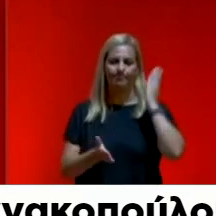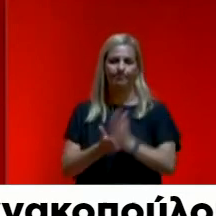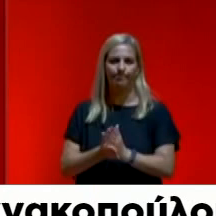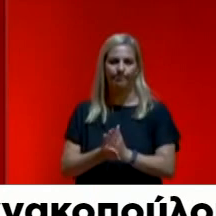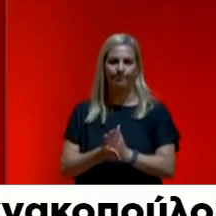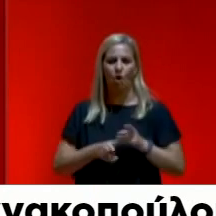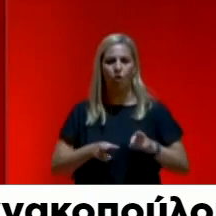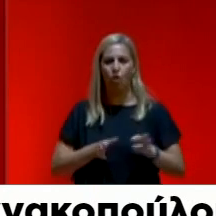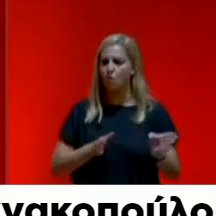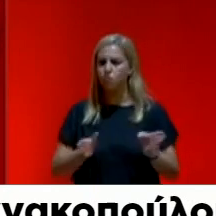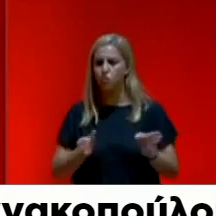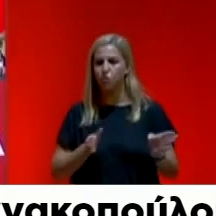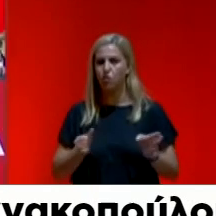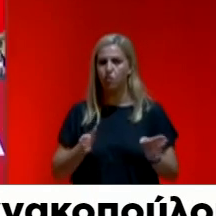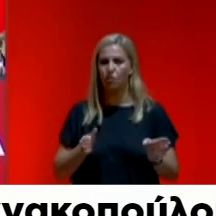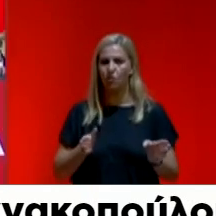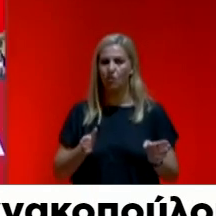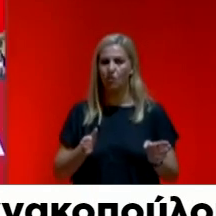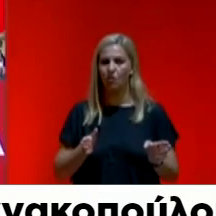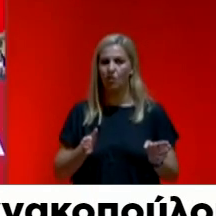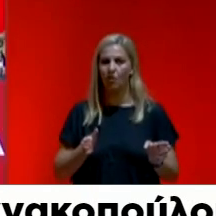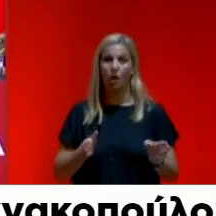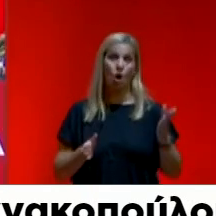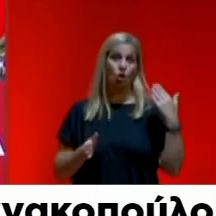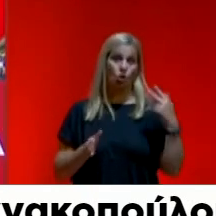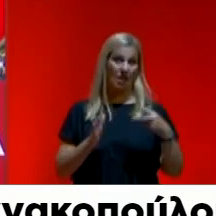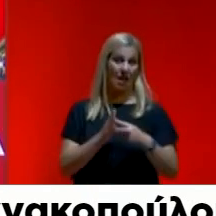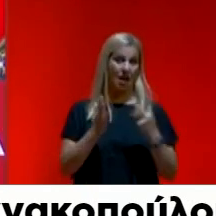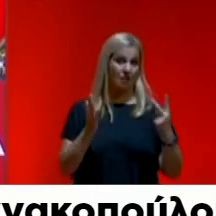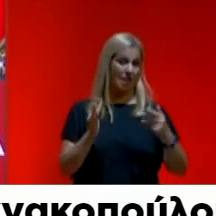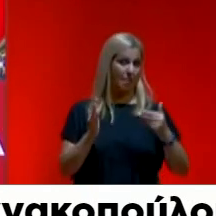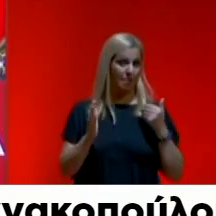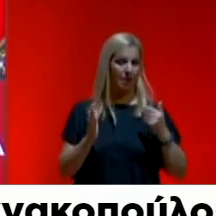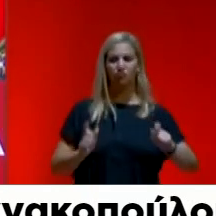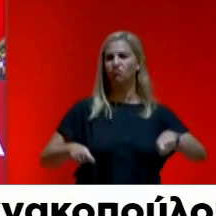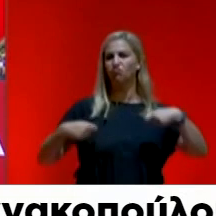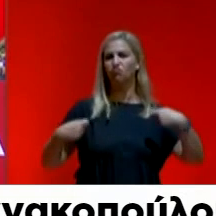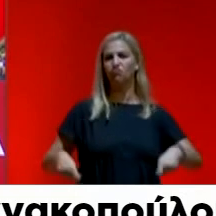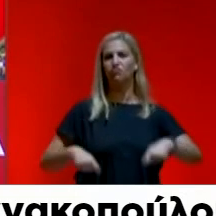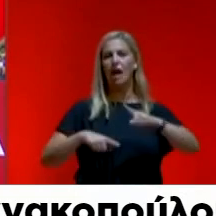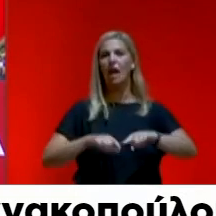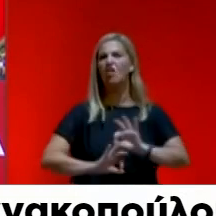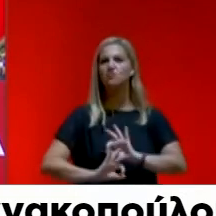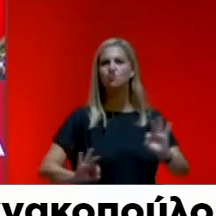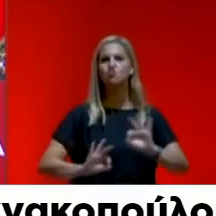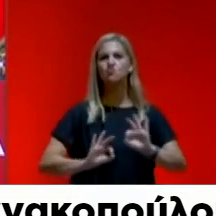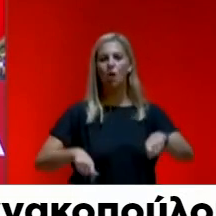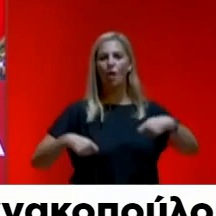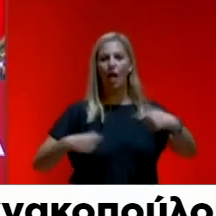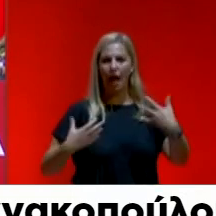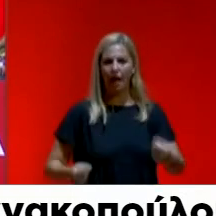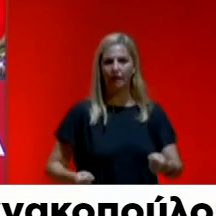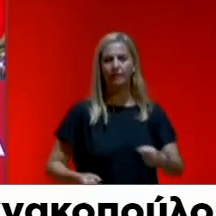πραγματικότητα η αίθουσα ήταν κατάμεστη και παρότι υπήρχε δυνατότητα και της διαδικτυακής